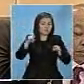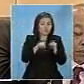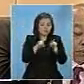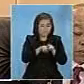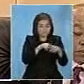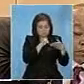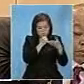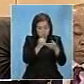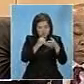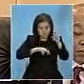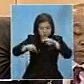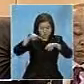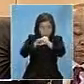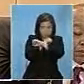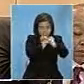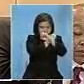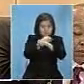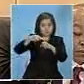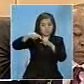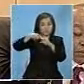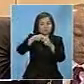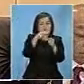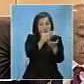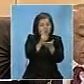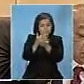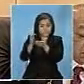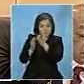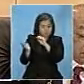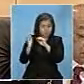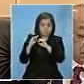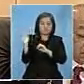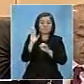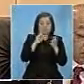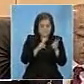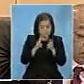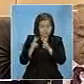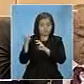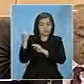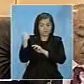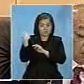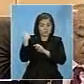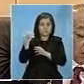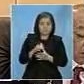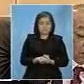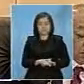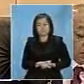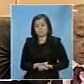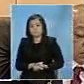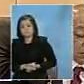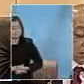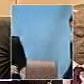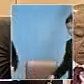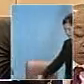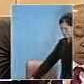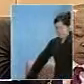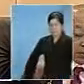แลไม่ให้ราคาน้ำมันขายปลีกสินค้าน้ำมันบางชนิดขยับขึ้นไปก็เป็นวิธีการดังนั้นการดำเนินการตรงนี้ก็มี